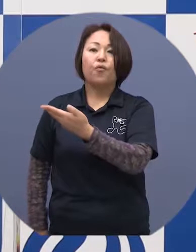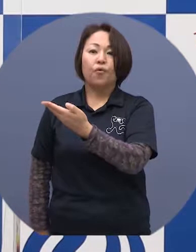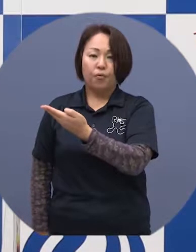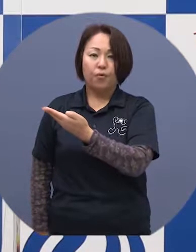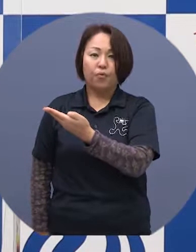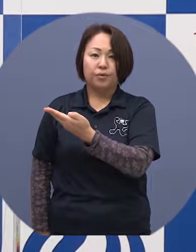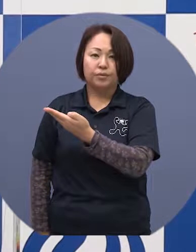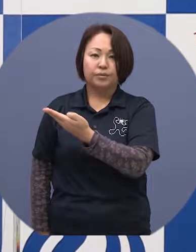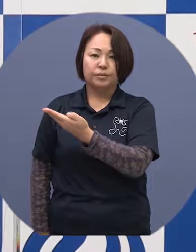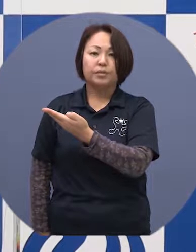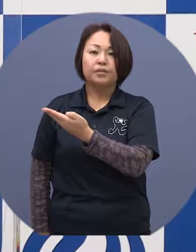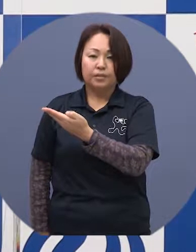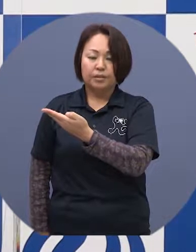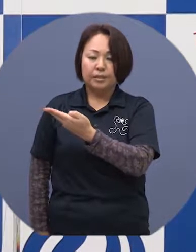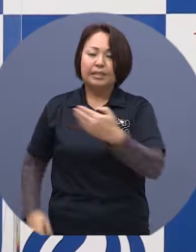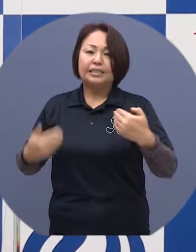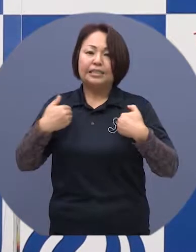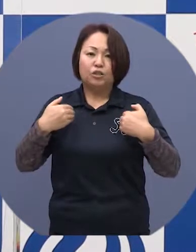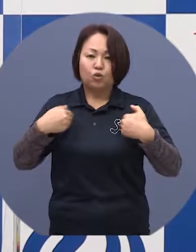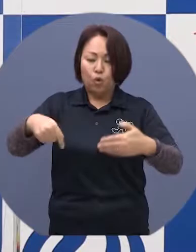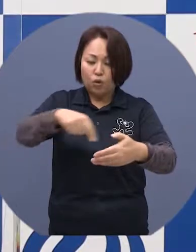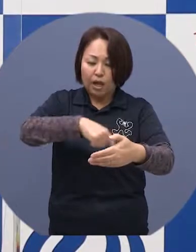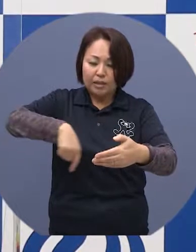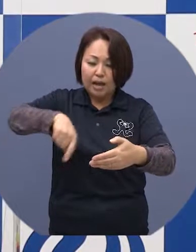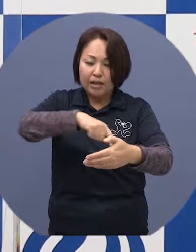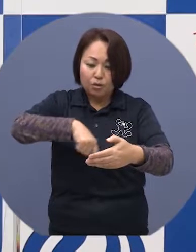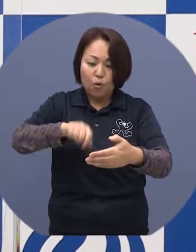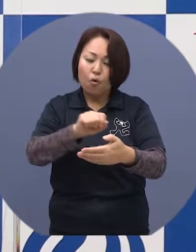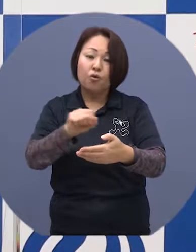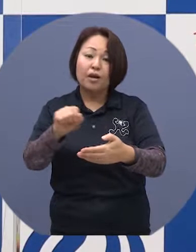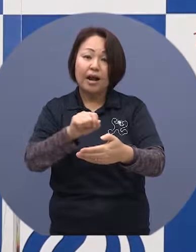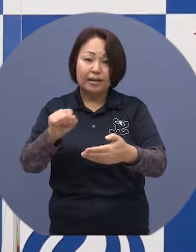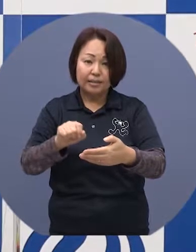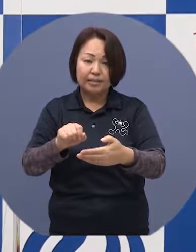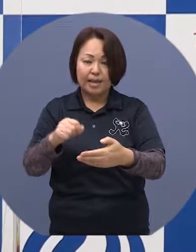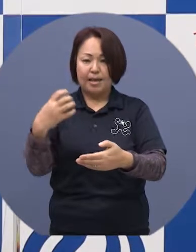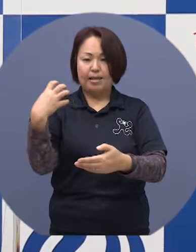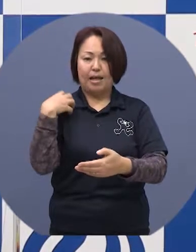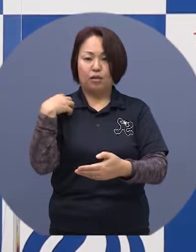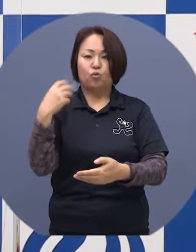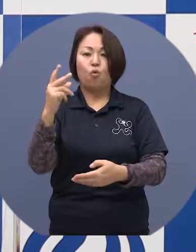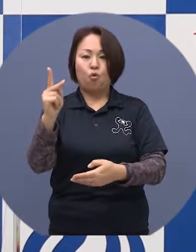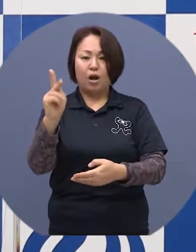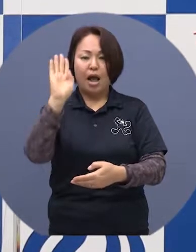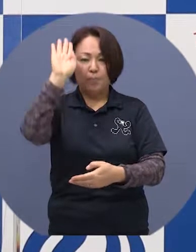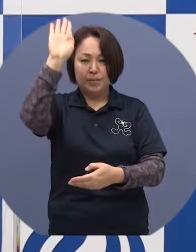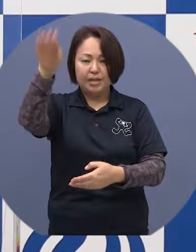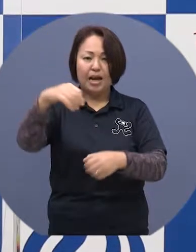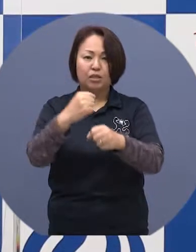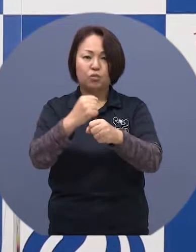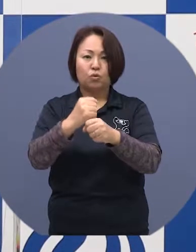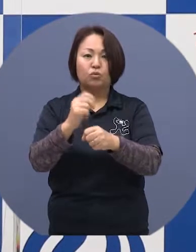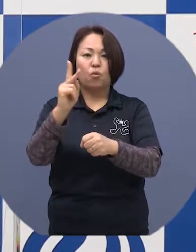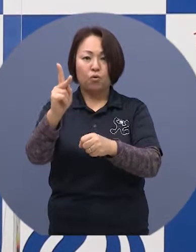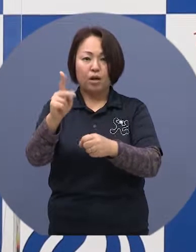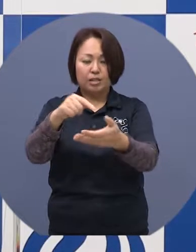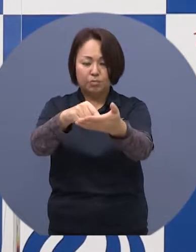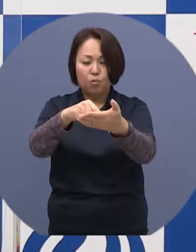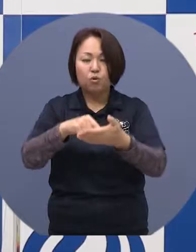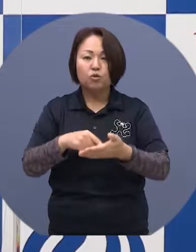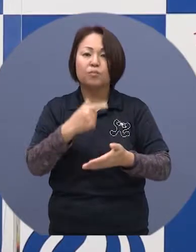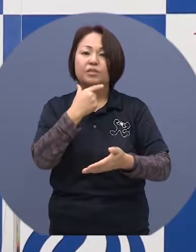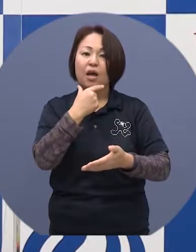つきましては会社名もご記入をいただきまして未来創造課にメールで申し込みをいただくことにしております